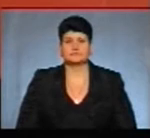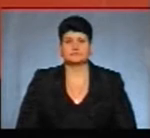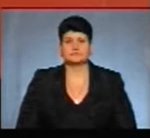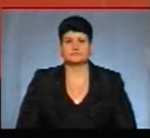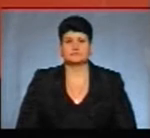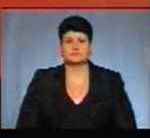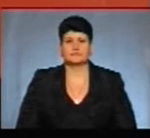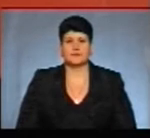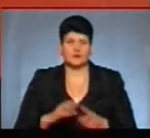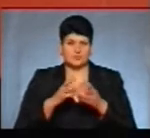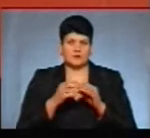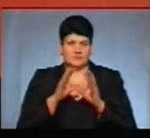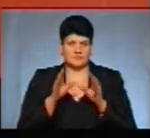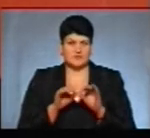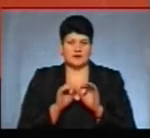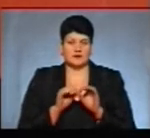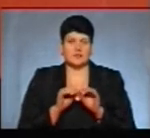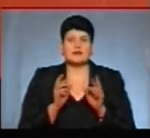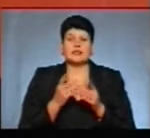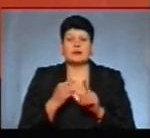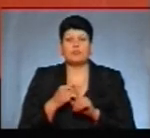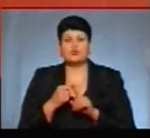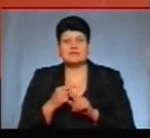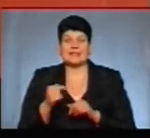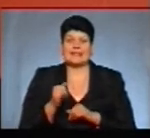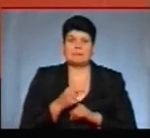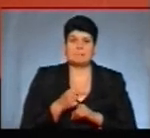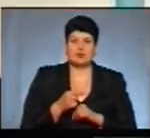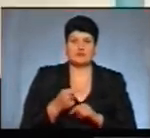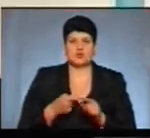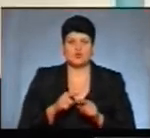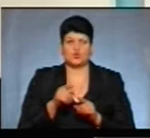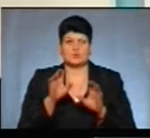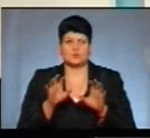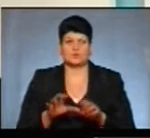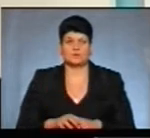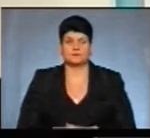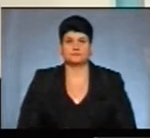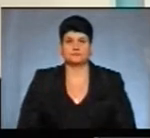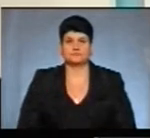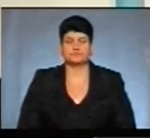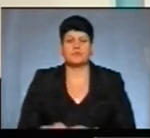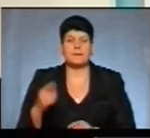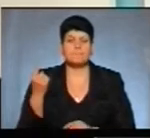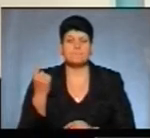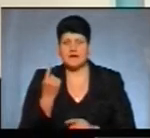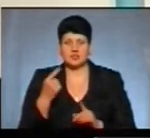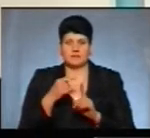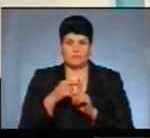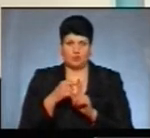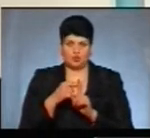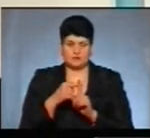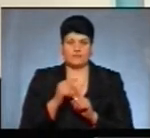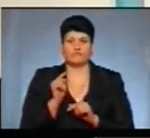От резюмуючи все вище сказане, скажіть, які плюси і мінуси даного закону? Перший плюс в тому, що все ж